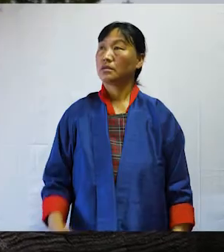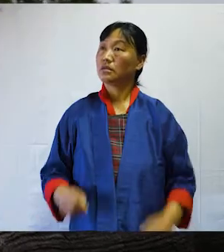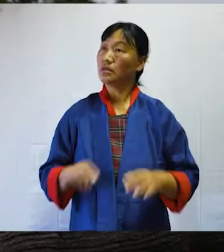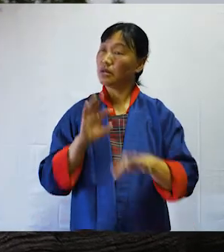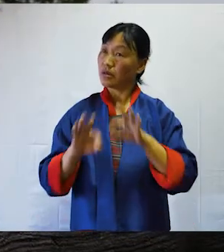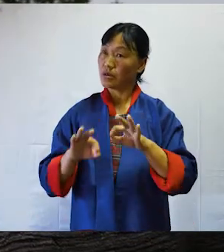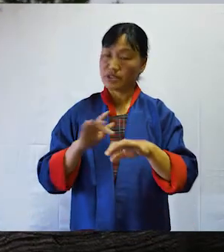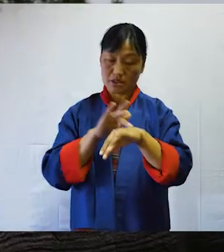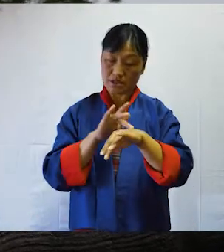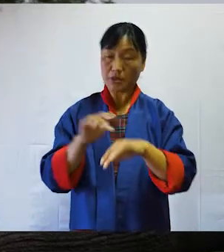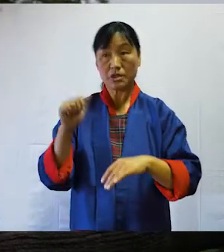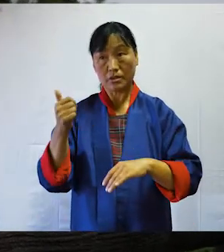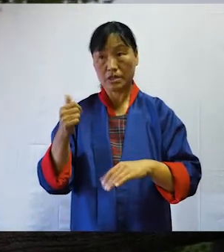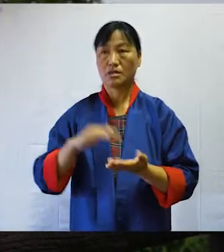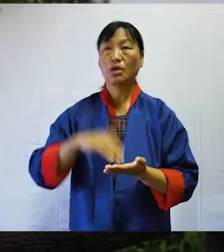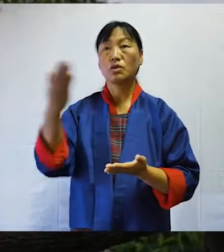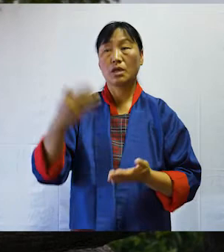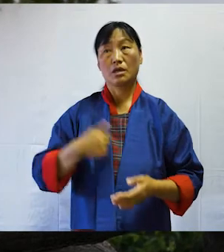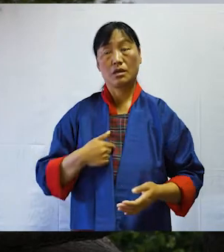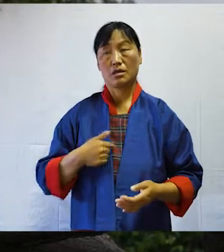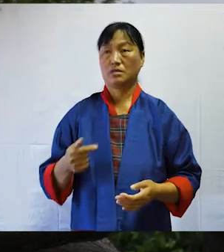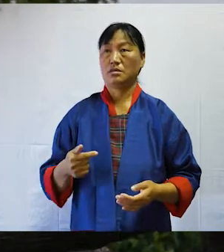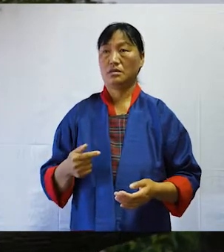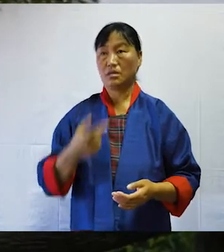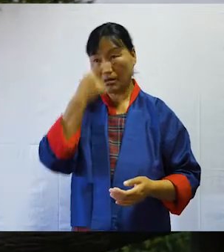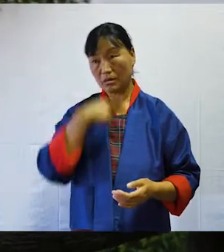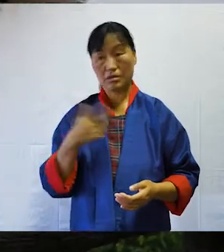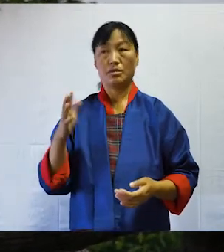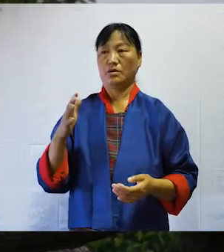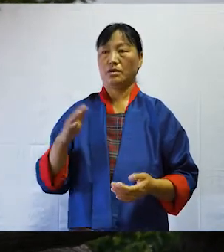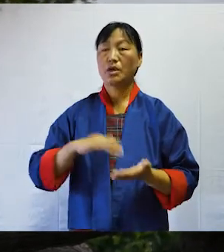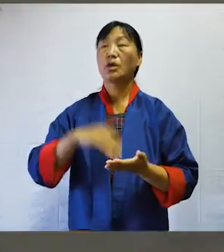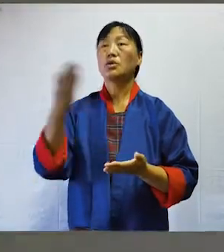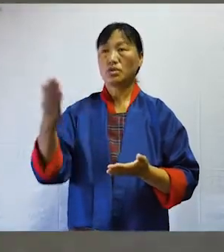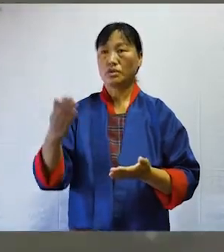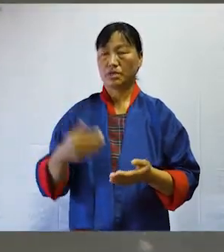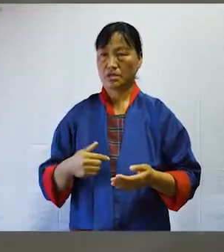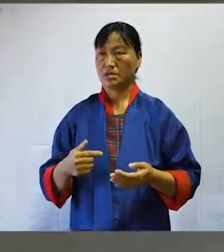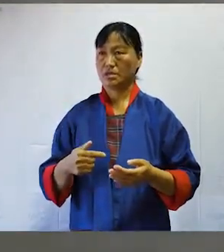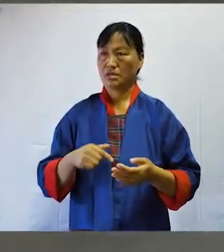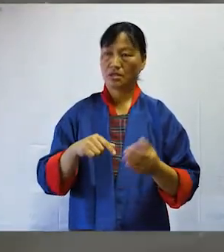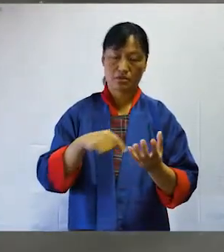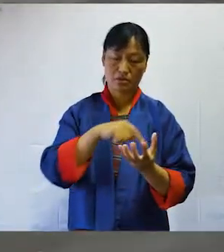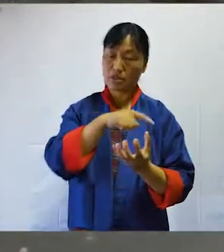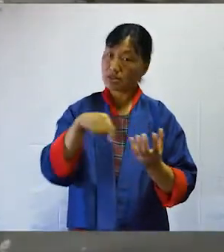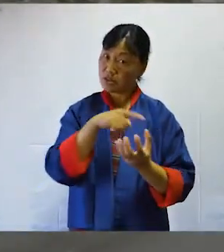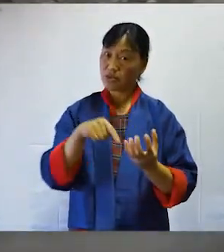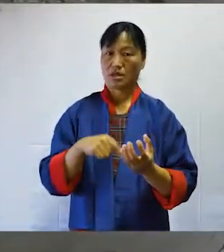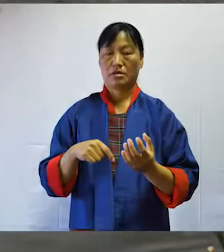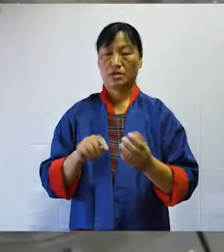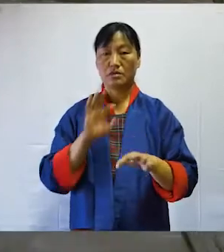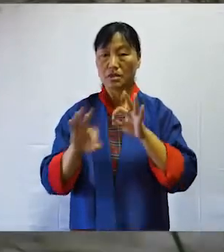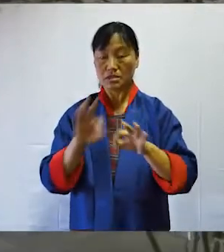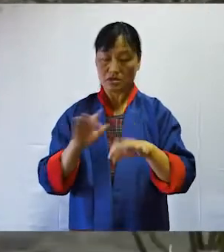त अनि मिडियाले छोप्छु यो भएपछि मुस् न त्यो माउँ पनि घचिकै लोटी छुप्छु मुस् न त घचे छगे मे जोछु नि मेरो लाँदिम चाहिँ भएपछि हात त कति पनि चिपे